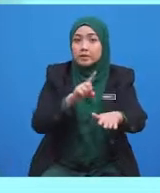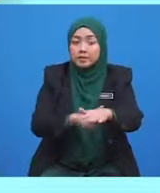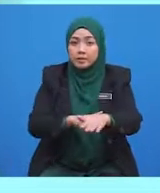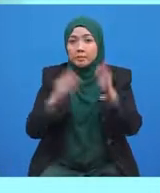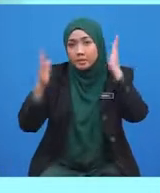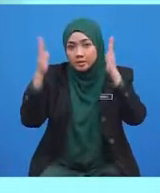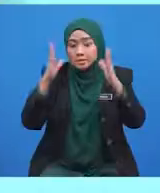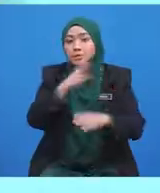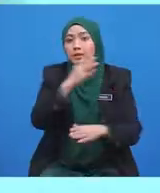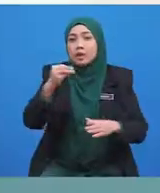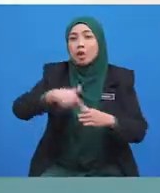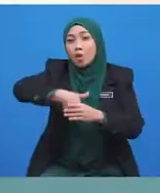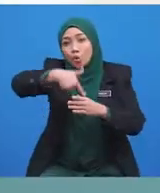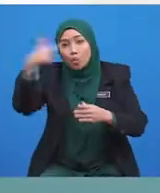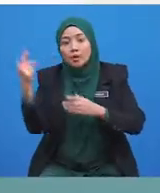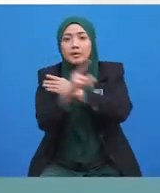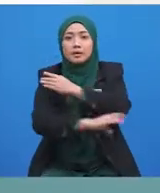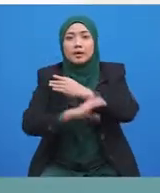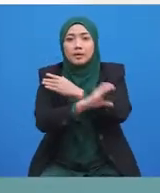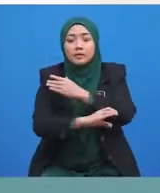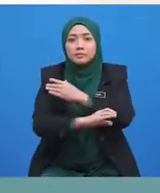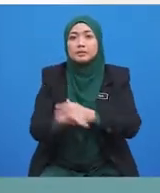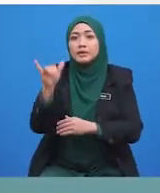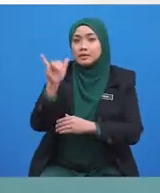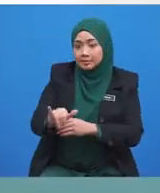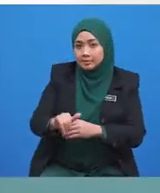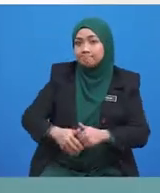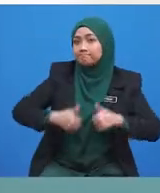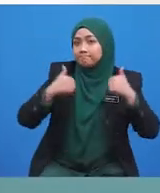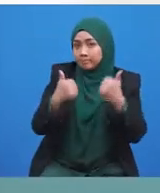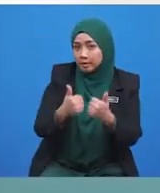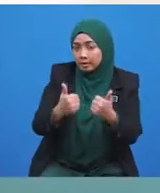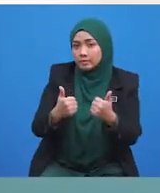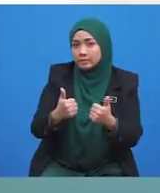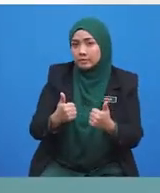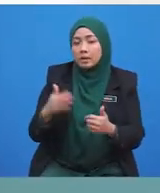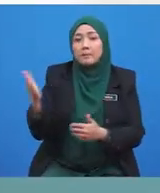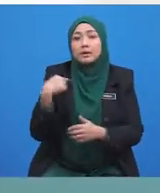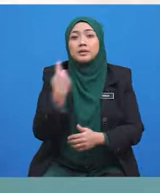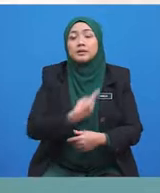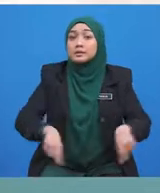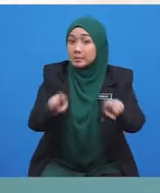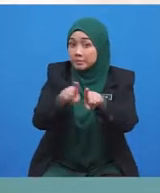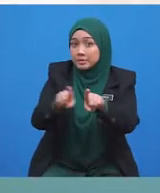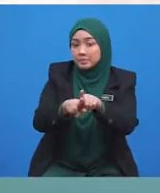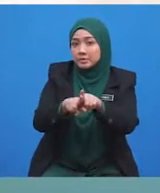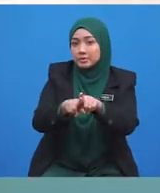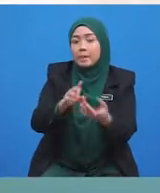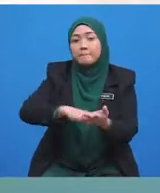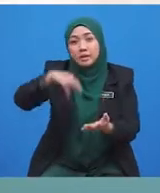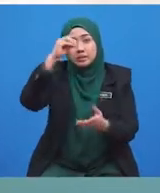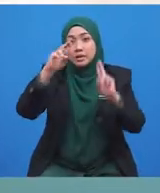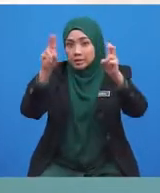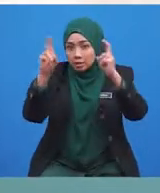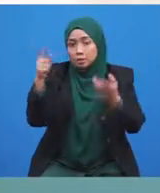Malaysia. Ya, hebat! Jadi, marilah kita sama-sama amati dan pelajari